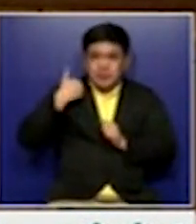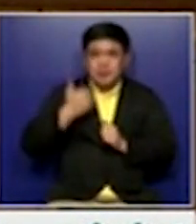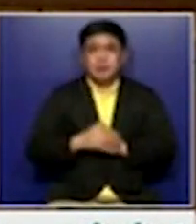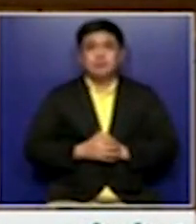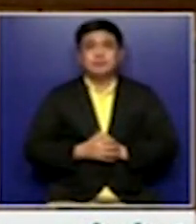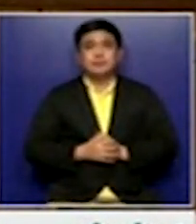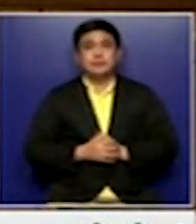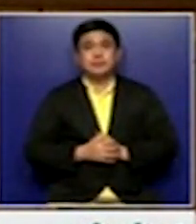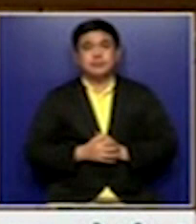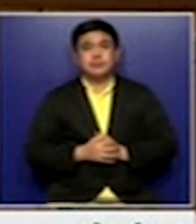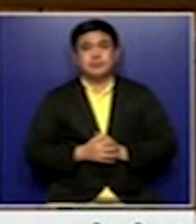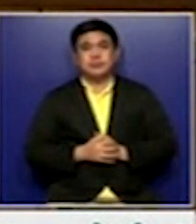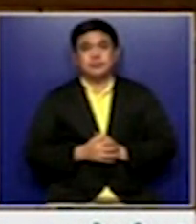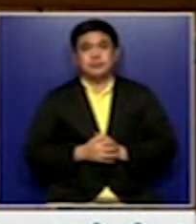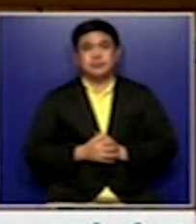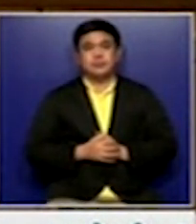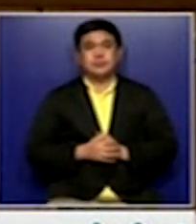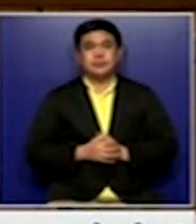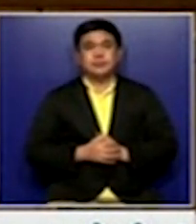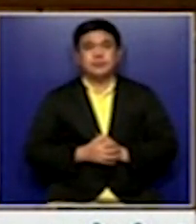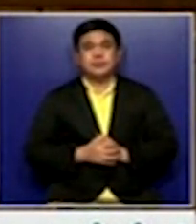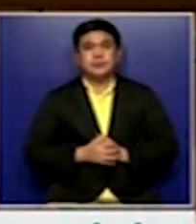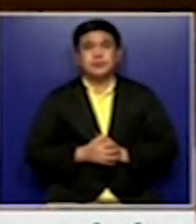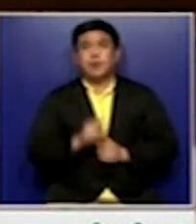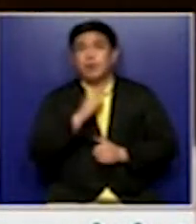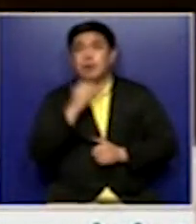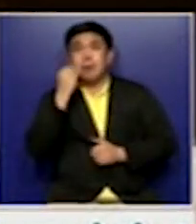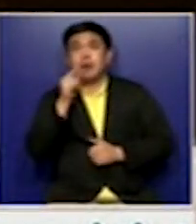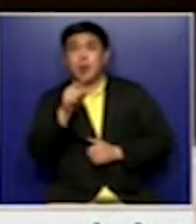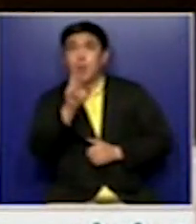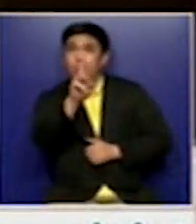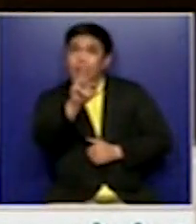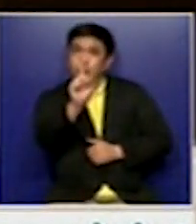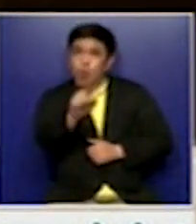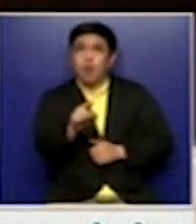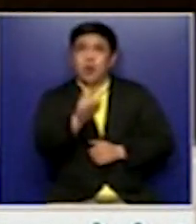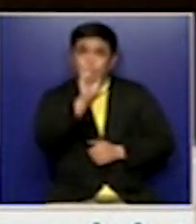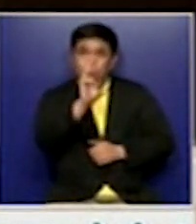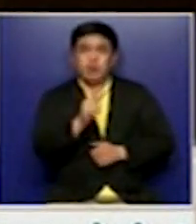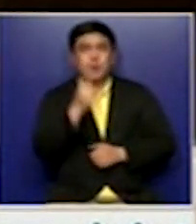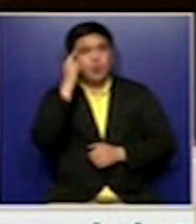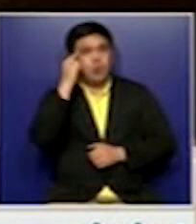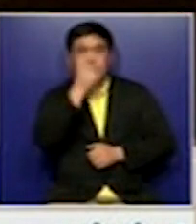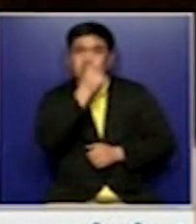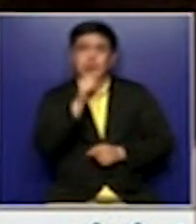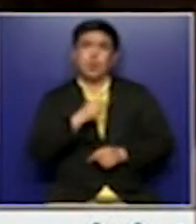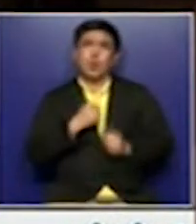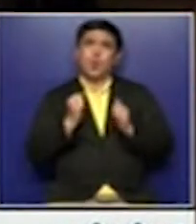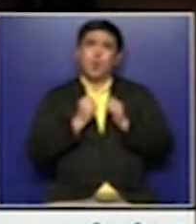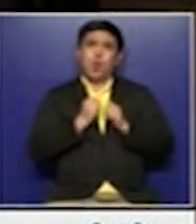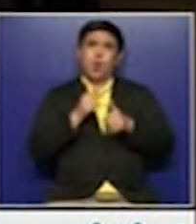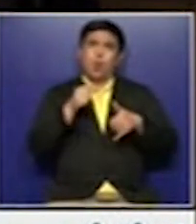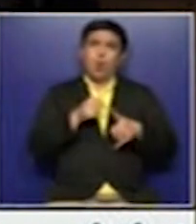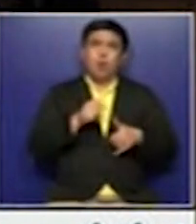คะดิฉันก็ตีความว่าเป็นการขู่นะคะถ ้ ามีคนข้างบ้านมาพูดว่าระวังตัวไว้ด้วยก็แล้วกันนี่ดิฉันก็รู้สึกว่ามันเป็น